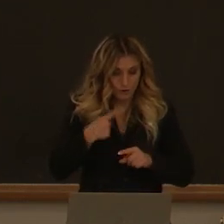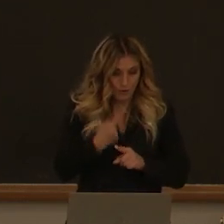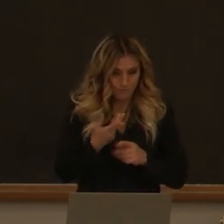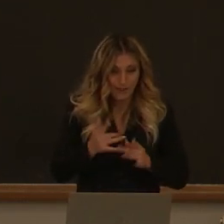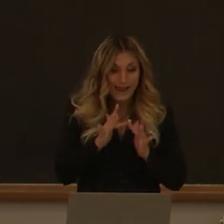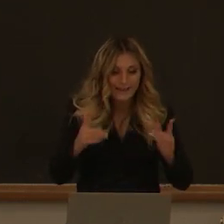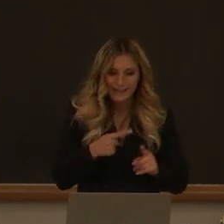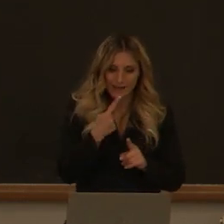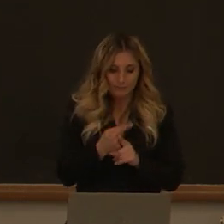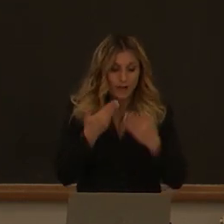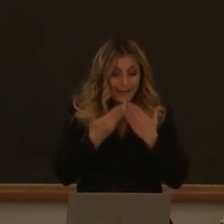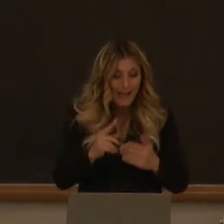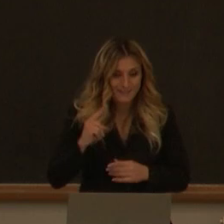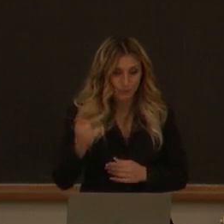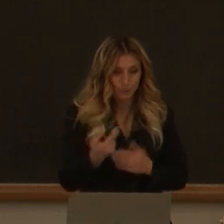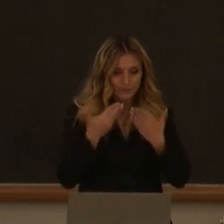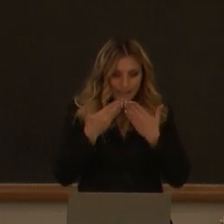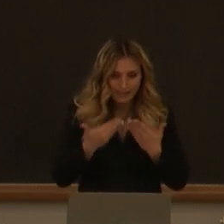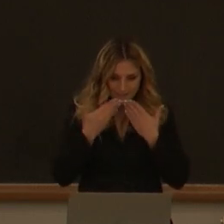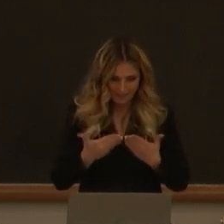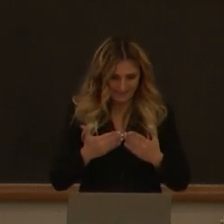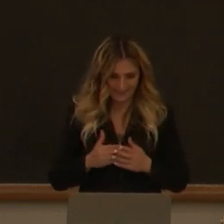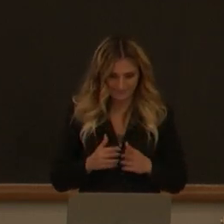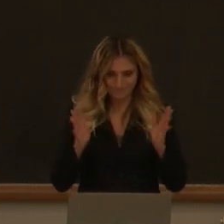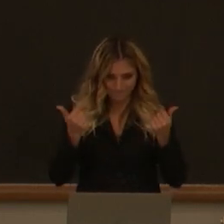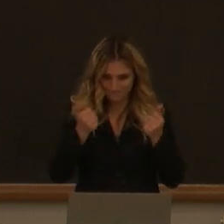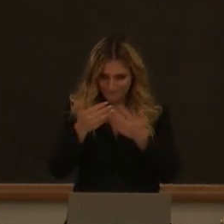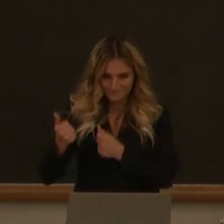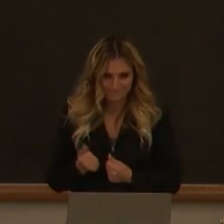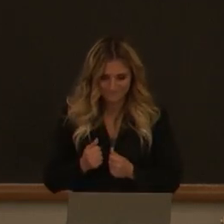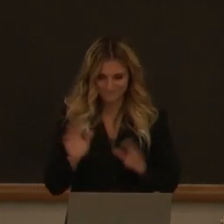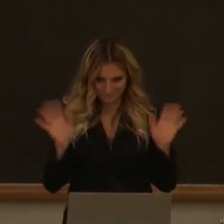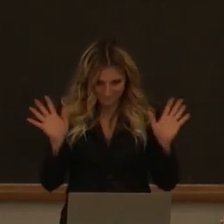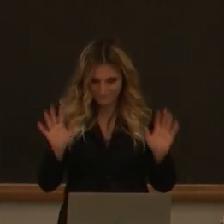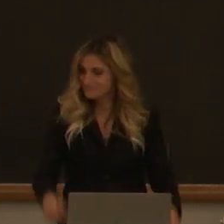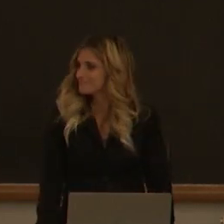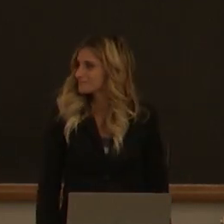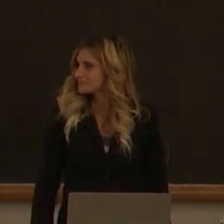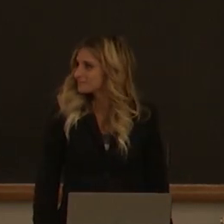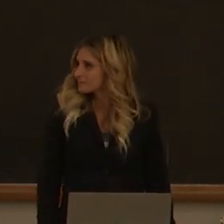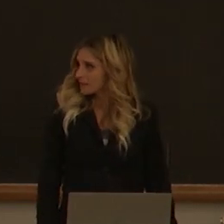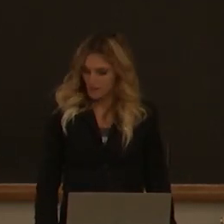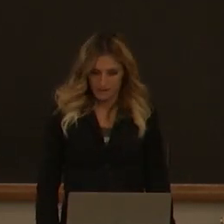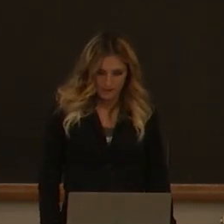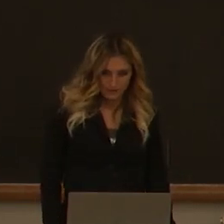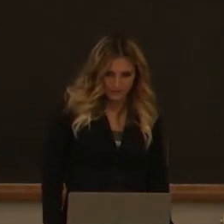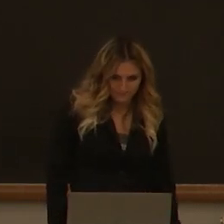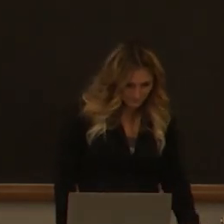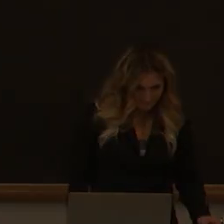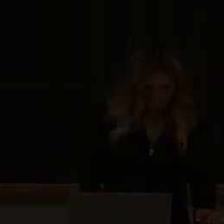link. Grazie a tutti, grazie. Grazie a voi, grazie. Buona serata. Grazie, arrivederci. Arrivederci, grazie.